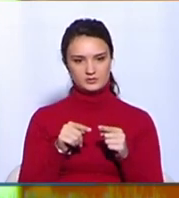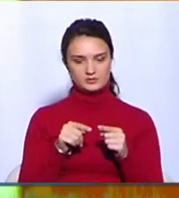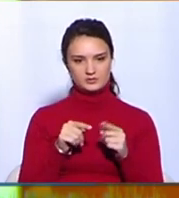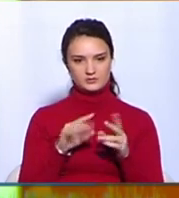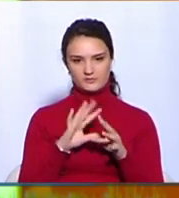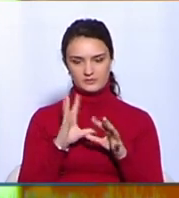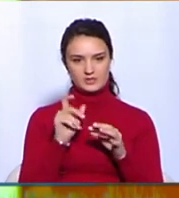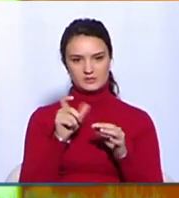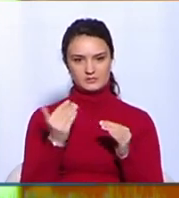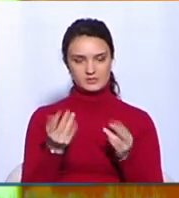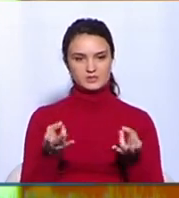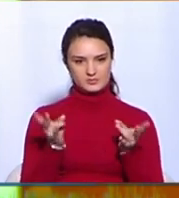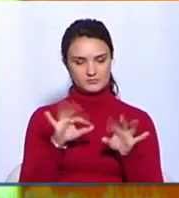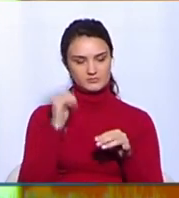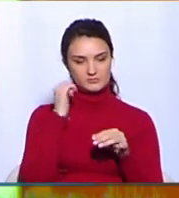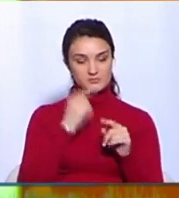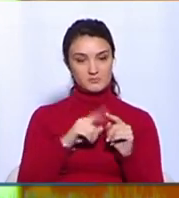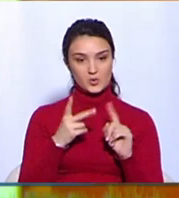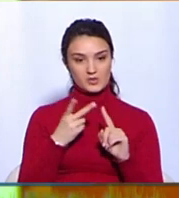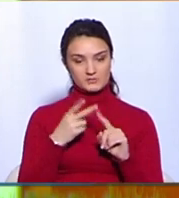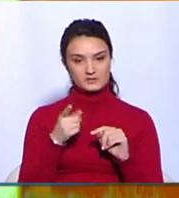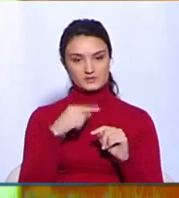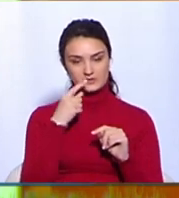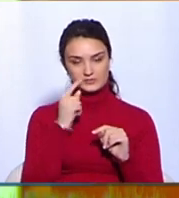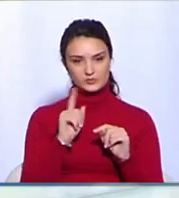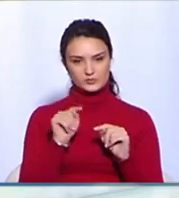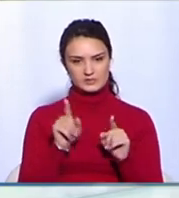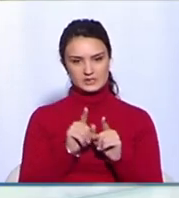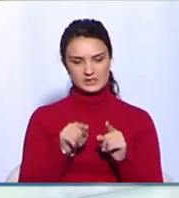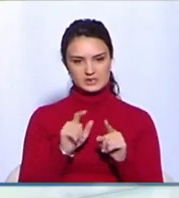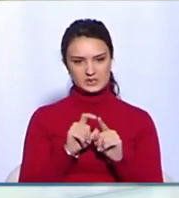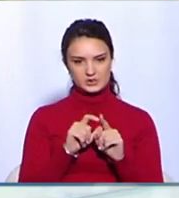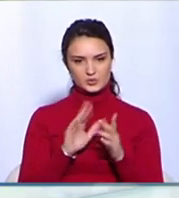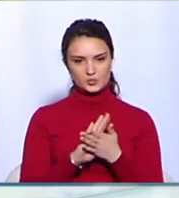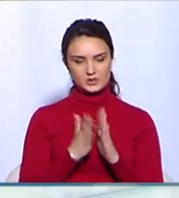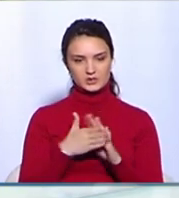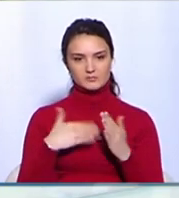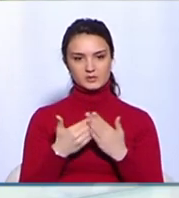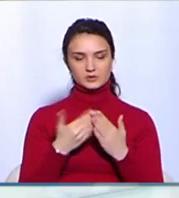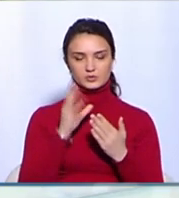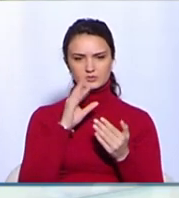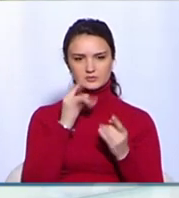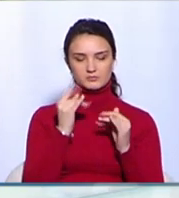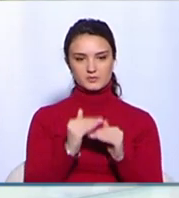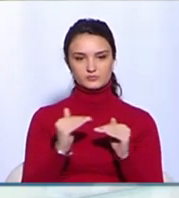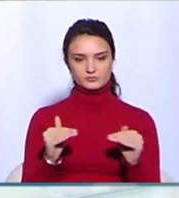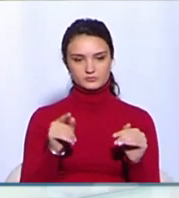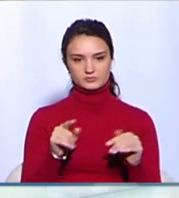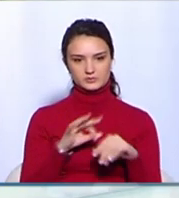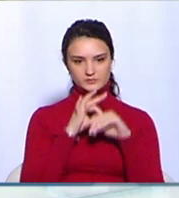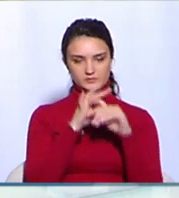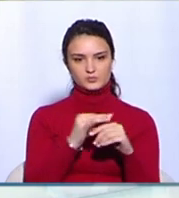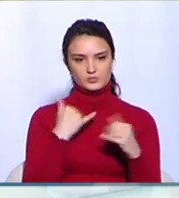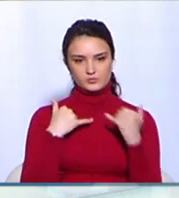კვალს ტოვებს ყველა ადამიანზე. მეორე მხრივ, თქვენ ბრძანეთ ისეთი ბანალური სიტუაცია, მაგალითად, როდესაც ბავშვი